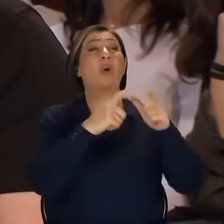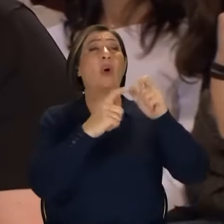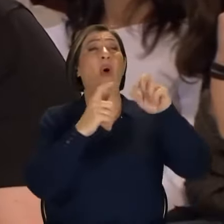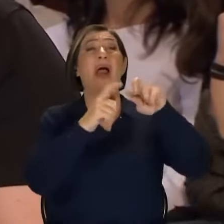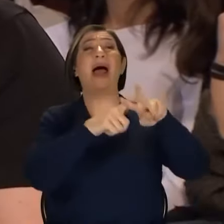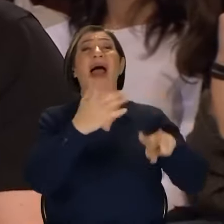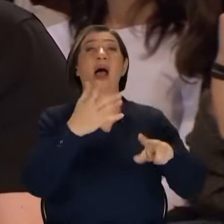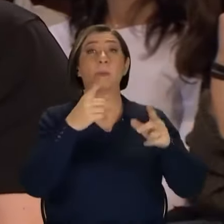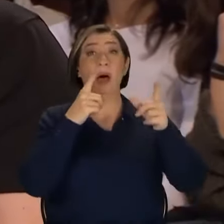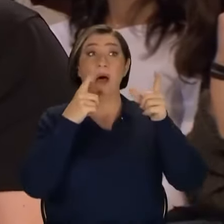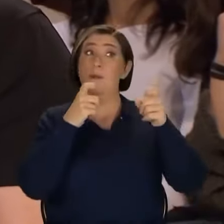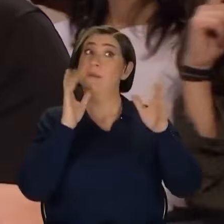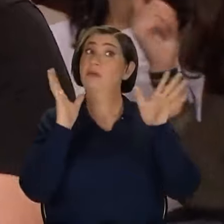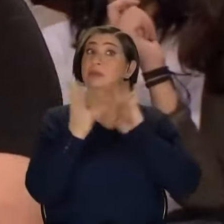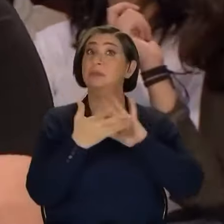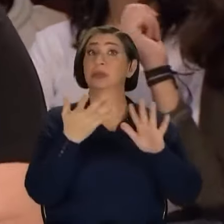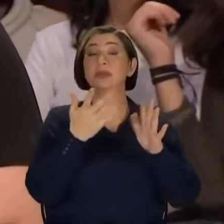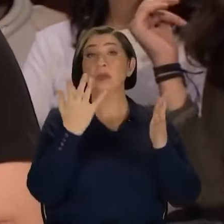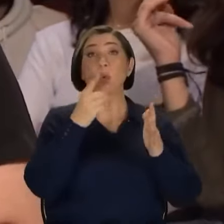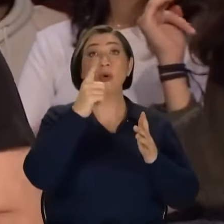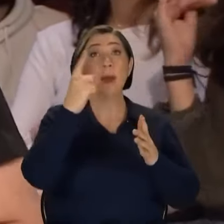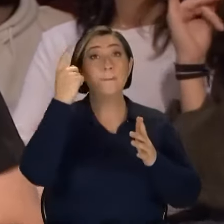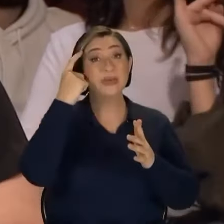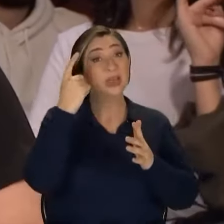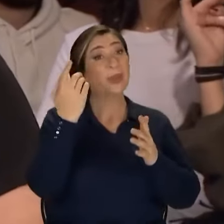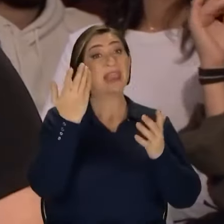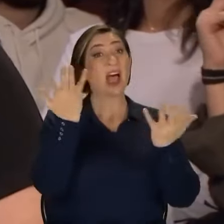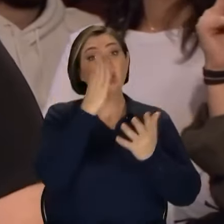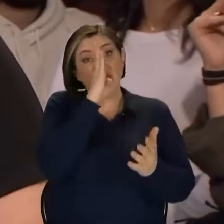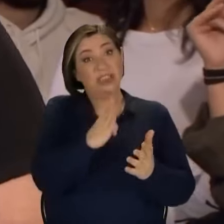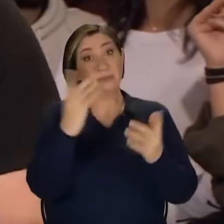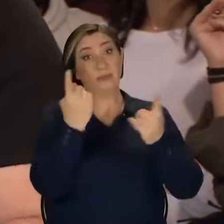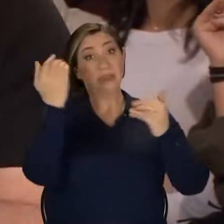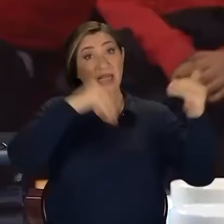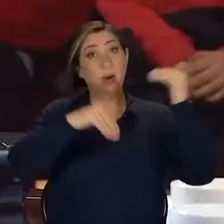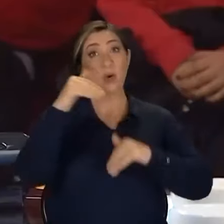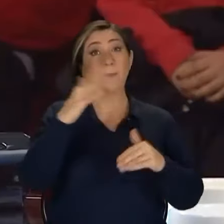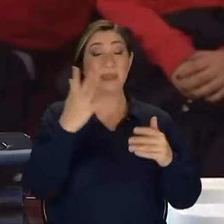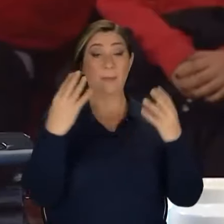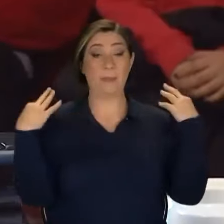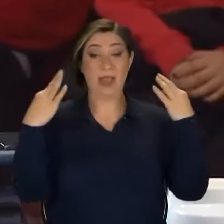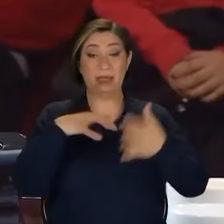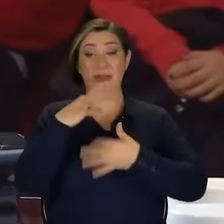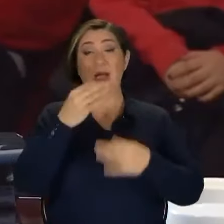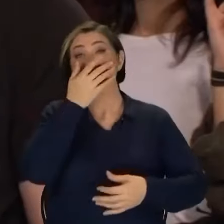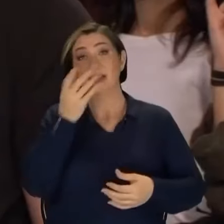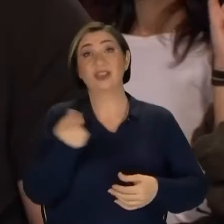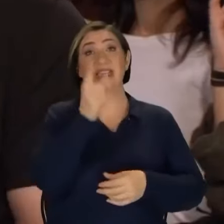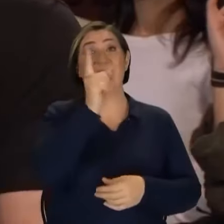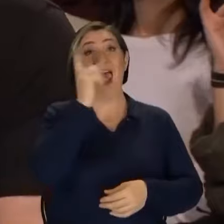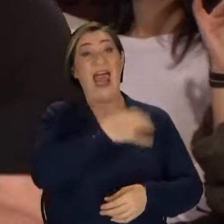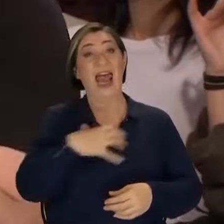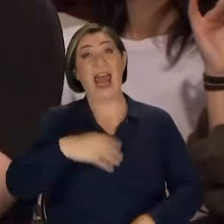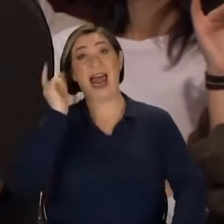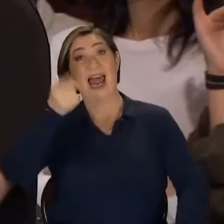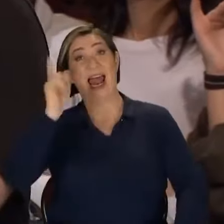Aman mevsim Niye Çünkü orada başımdan daha ciddi şeyler geçiyor bir tanesin de bir pelerinli bir adam beni kaçırıyor ve senin anana